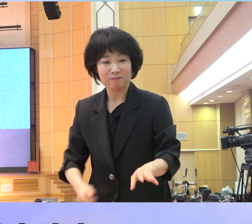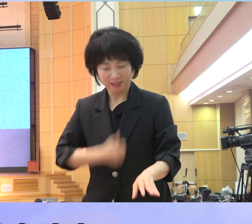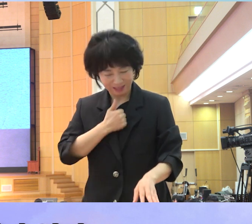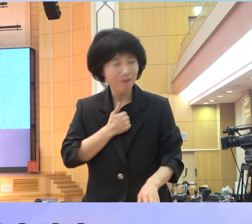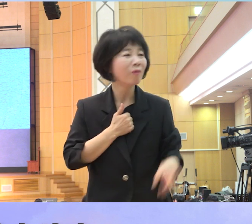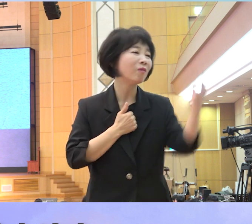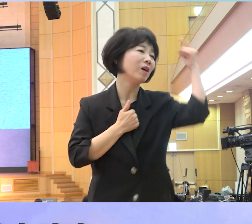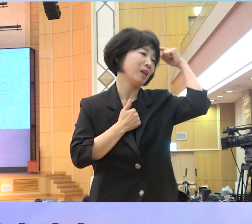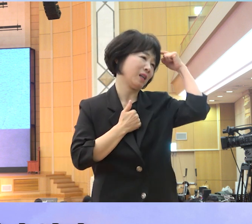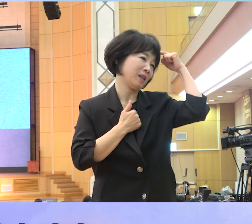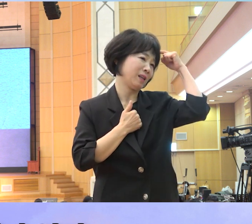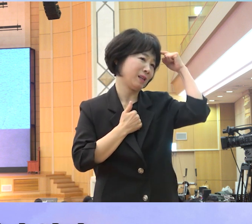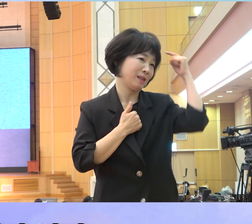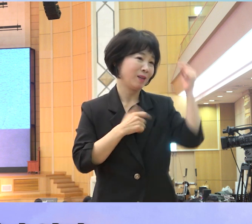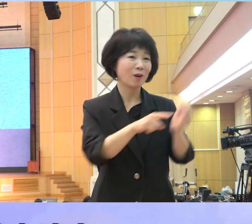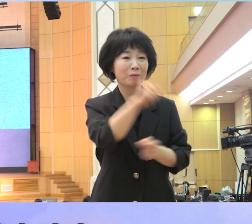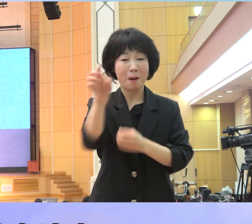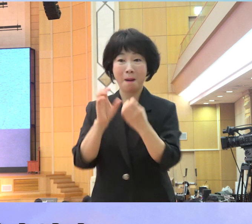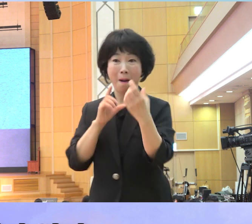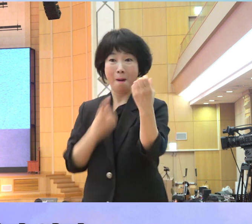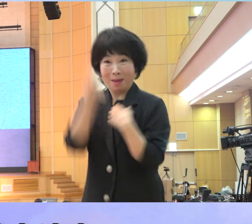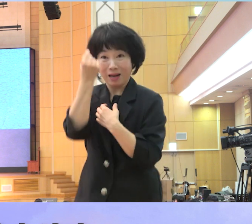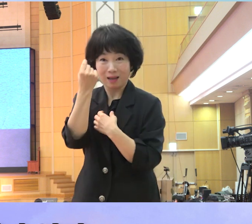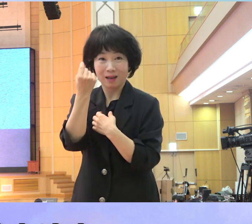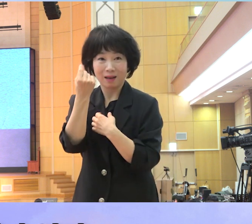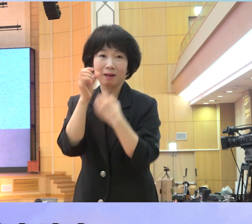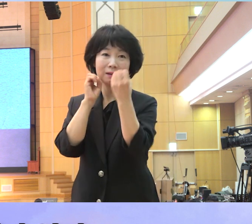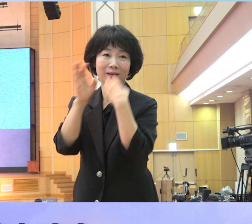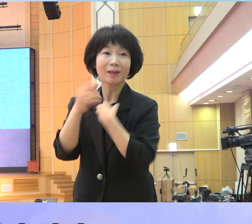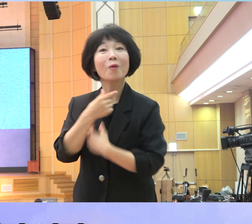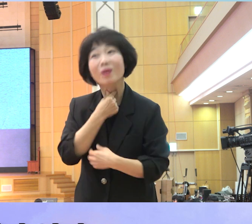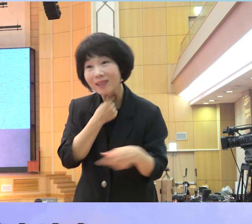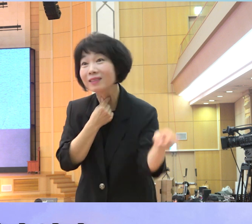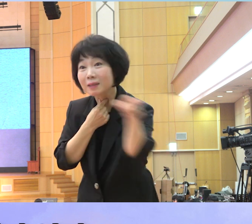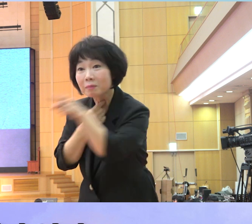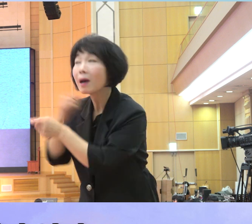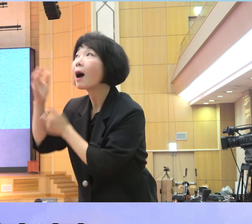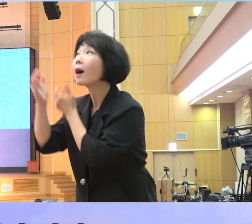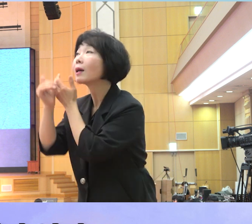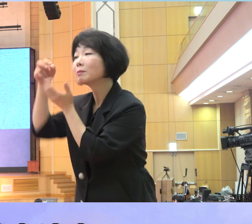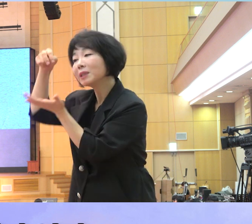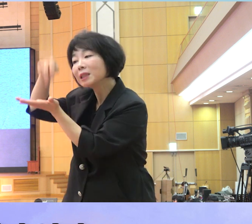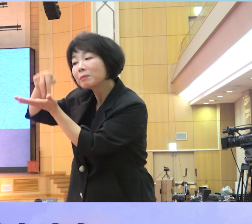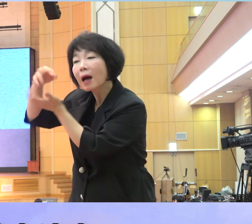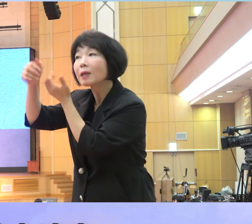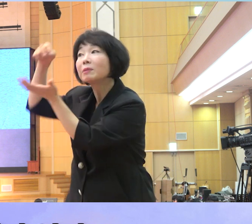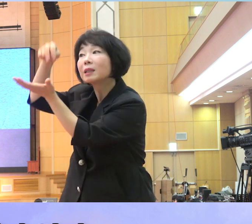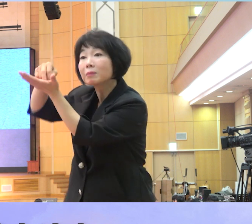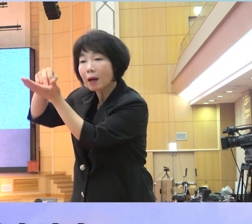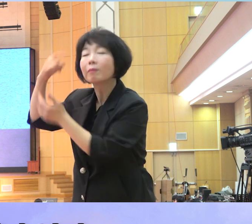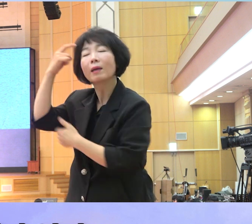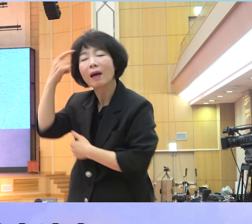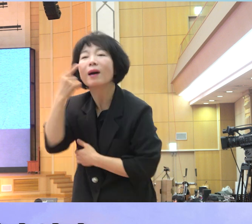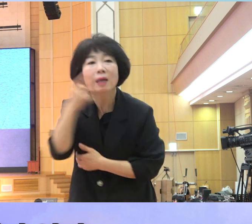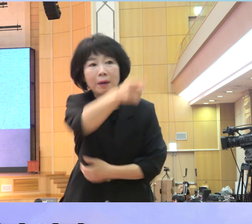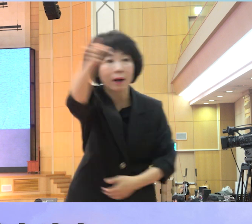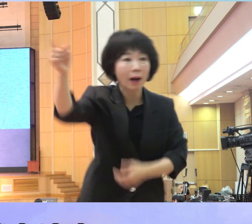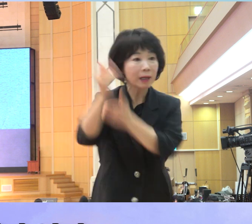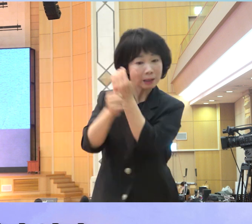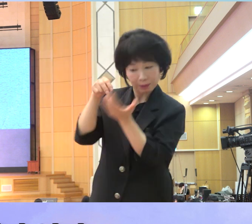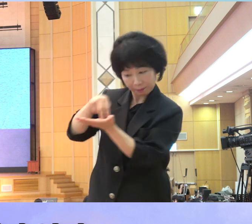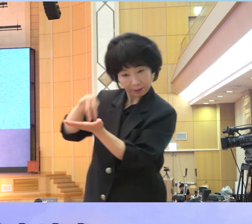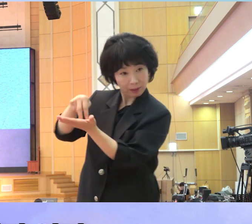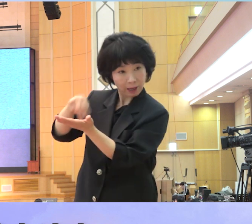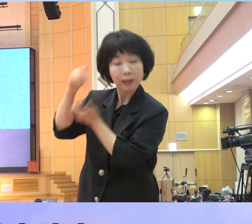여러분, 우리는 빠른 응답 원하는데 하나님 입장 한번 생각해 보셨어요? 하나님 입장? 하나님